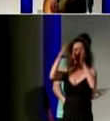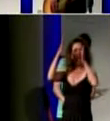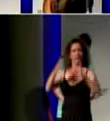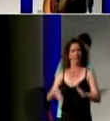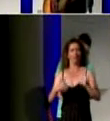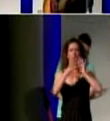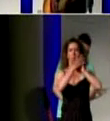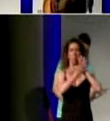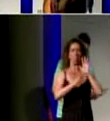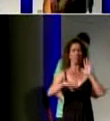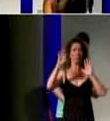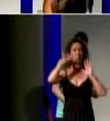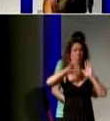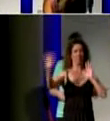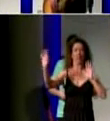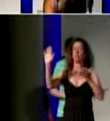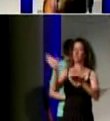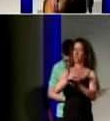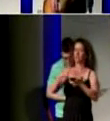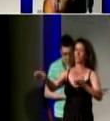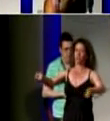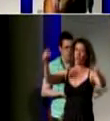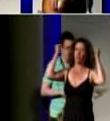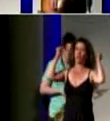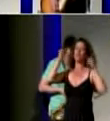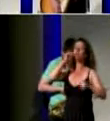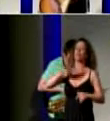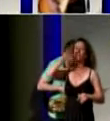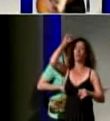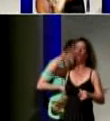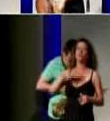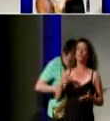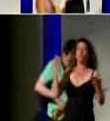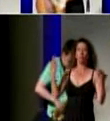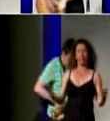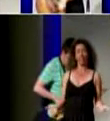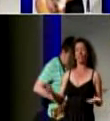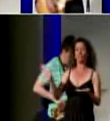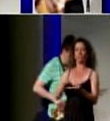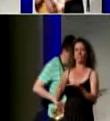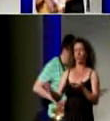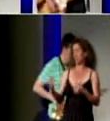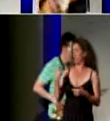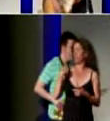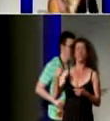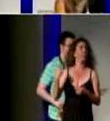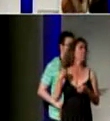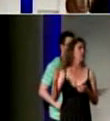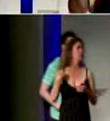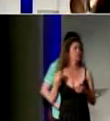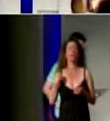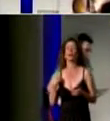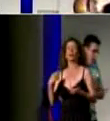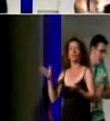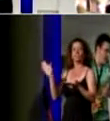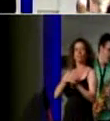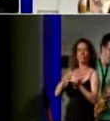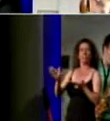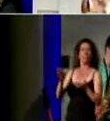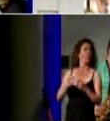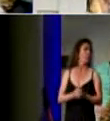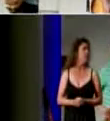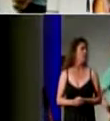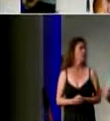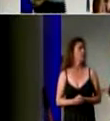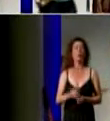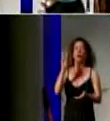modèle et un musicien hors pair, mesdames et messieurs. Nous allons vous interpréter mon plus récent single, qui est sorti quand même